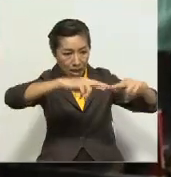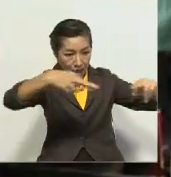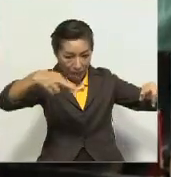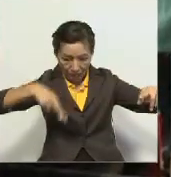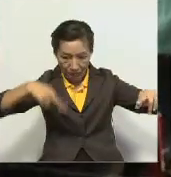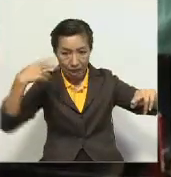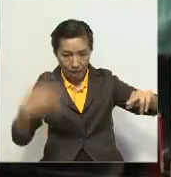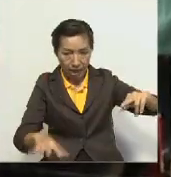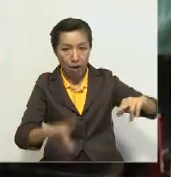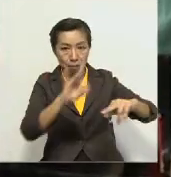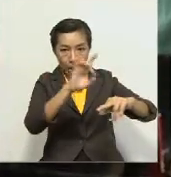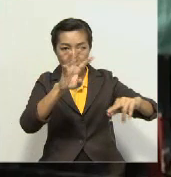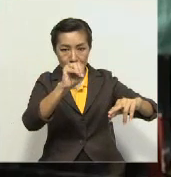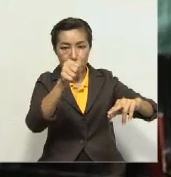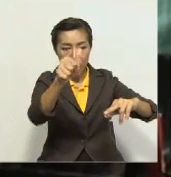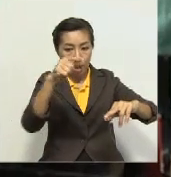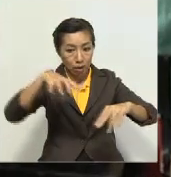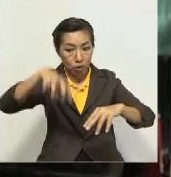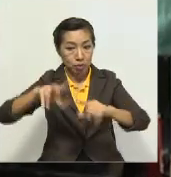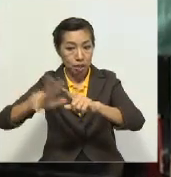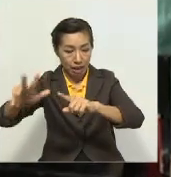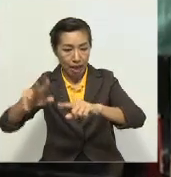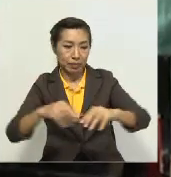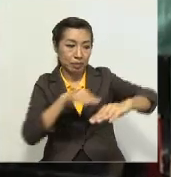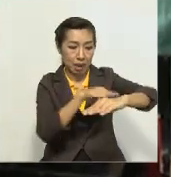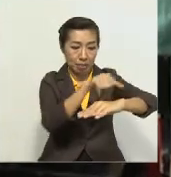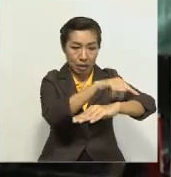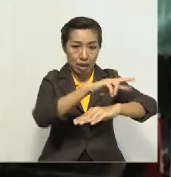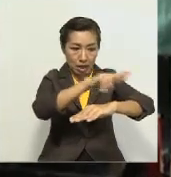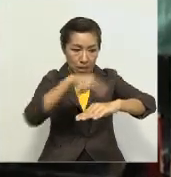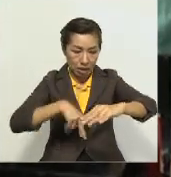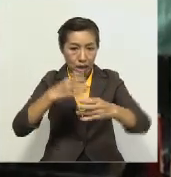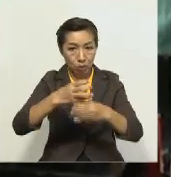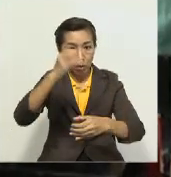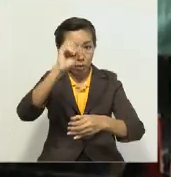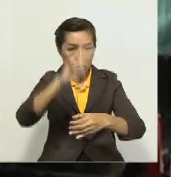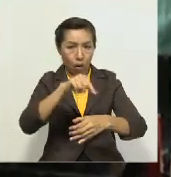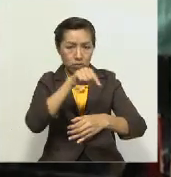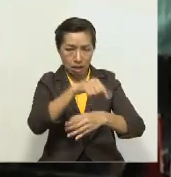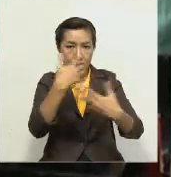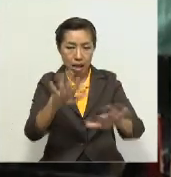เมตรวางทางอากาศระห่างทง 3 กับ 3ยกเชอว่าเด็กยังมีชีวิตอยู่